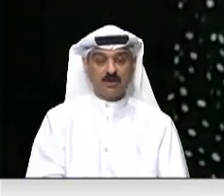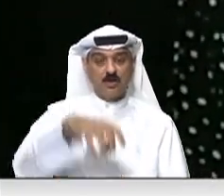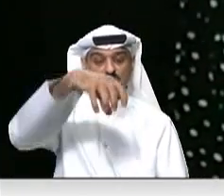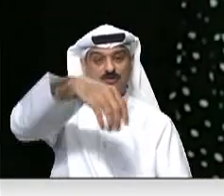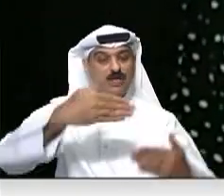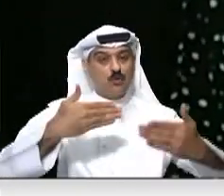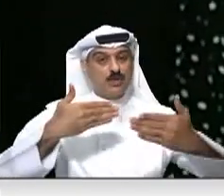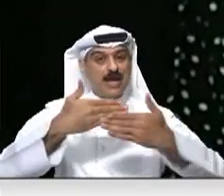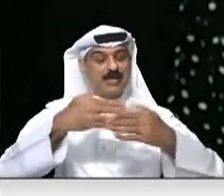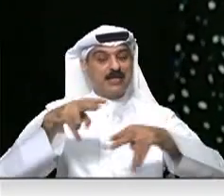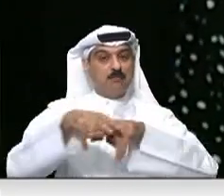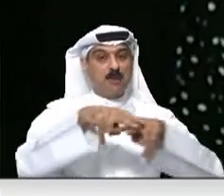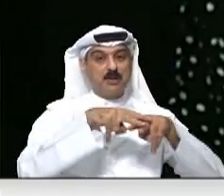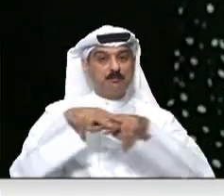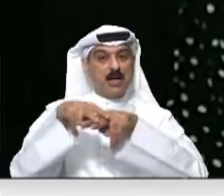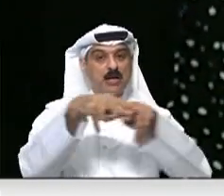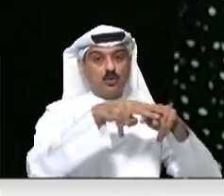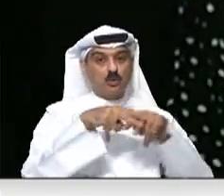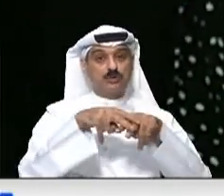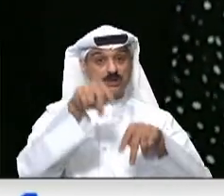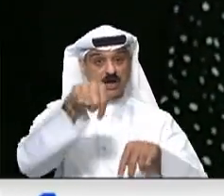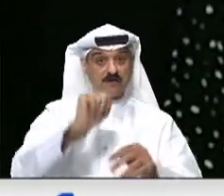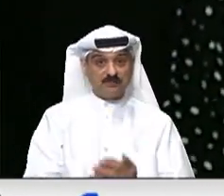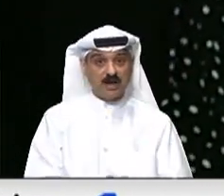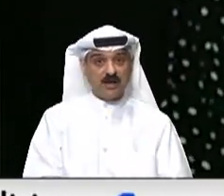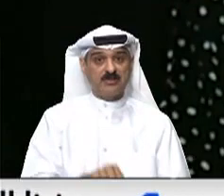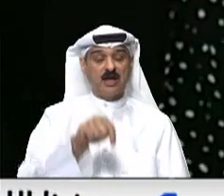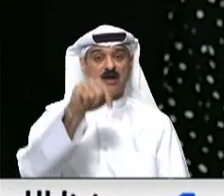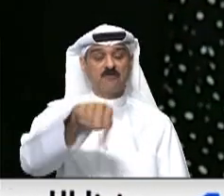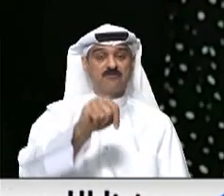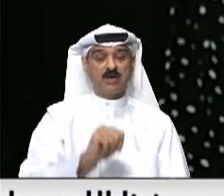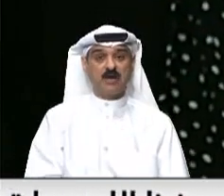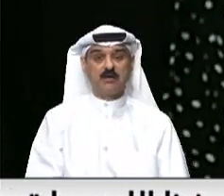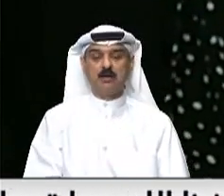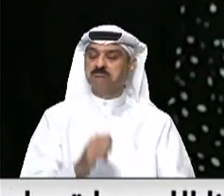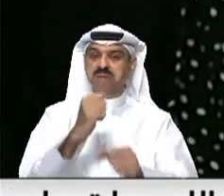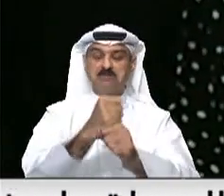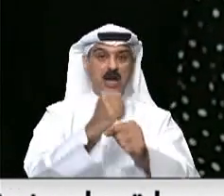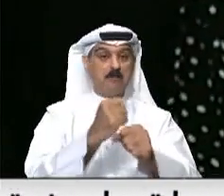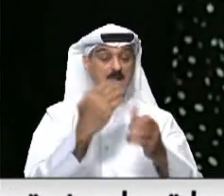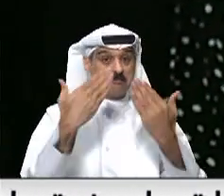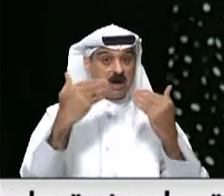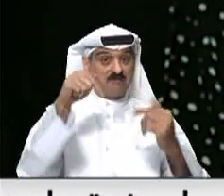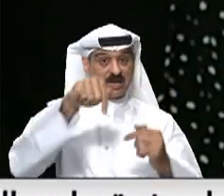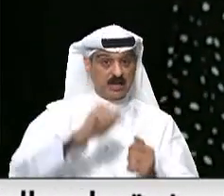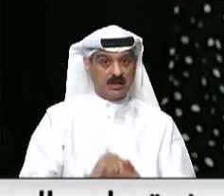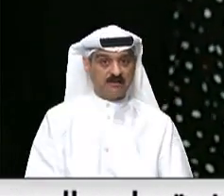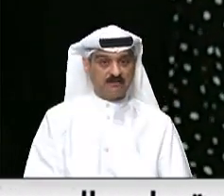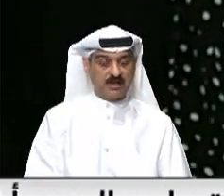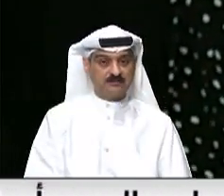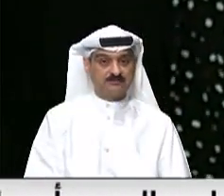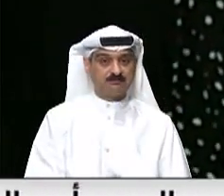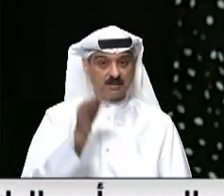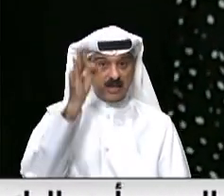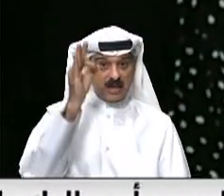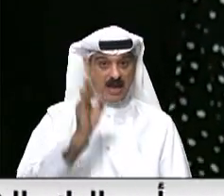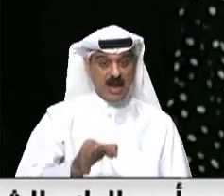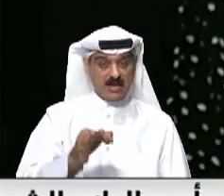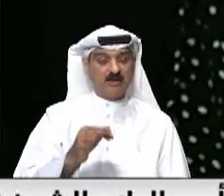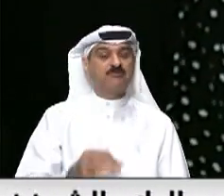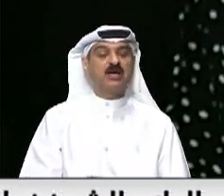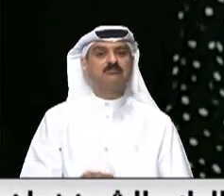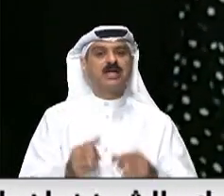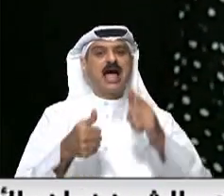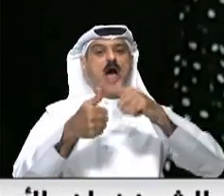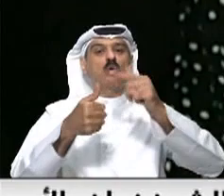إفريقيا، ونعلم بأن هذه القوات لم تحرك ساكن أو لم تقوم بأي تصرف عدواني ضد روسيا، وبالتالي الحديث هنا يدور